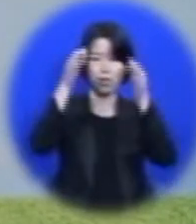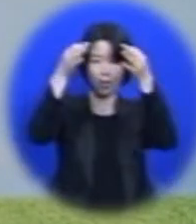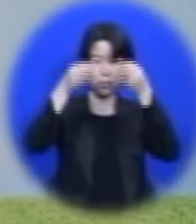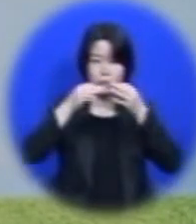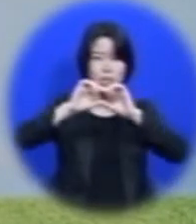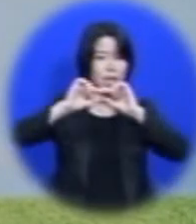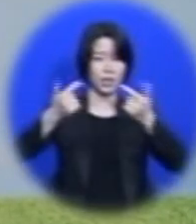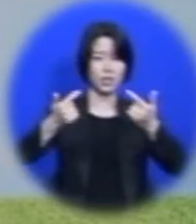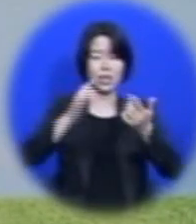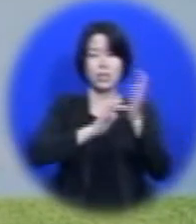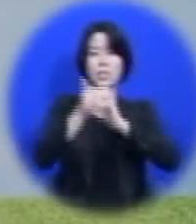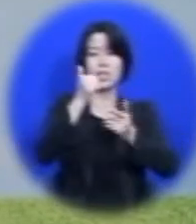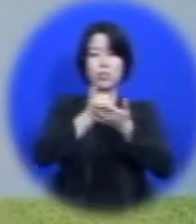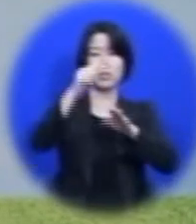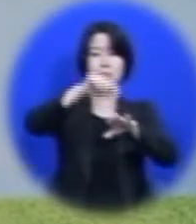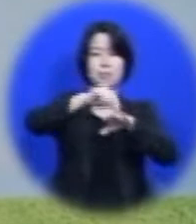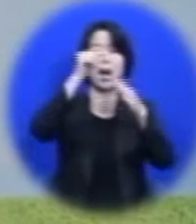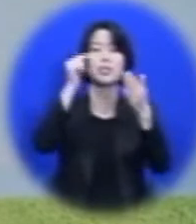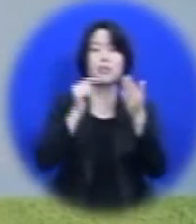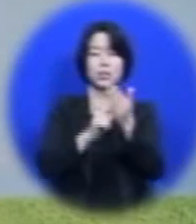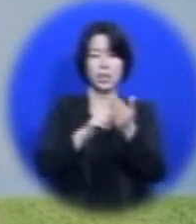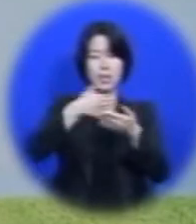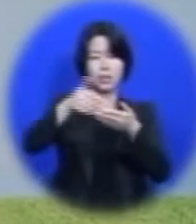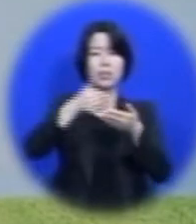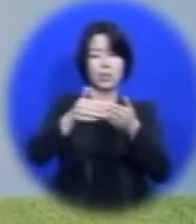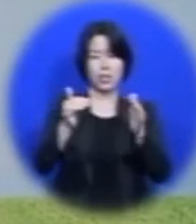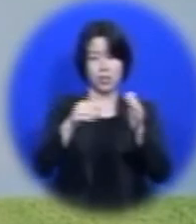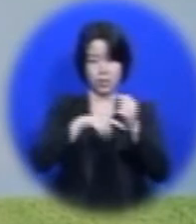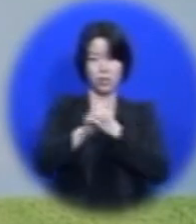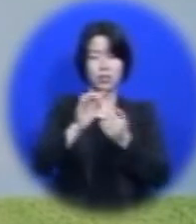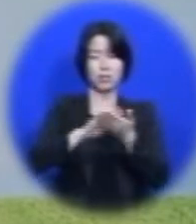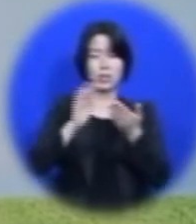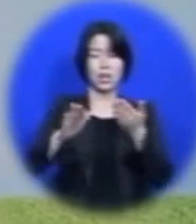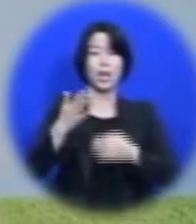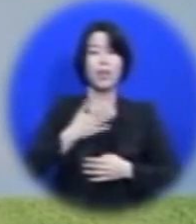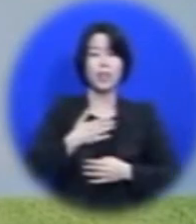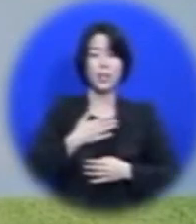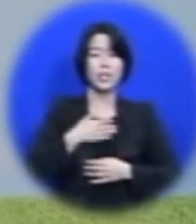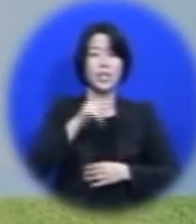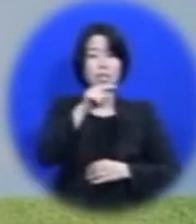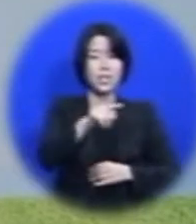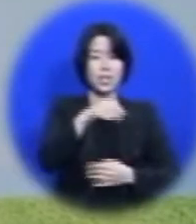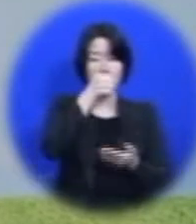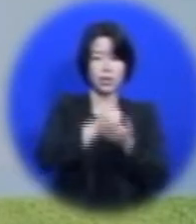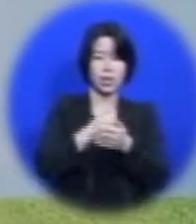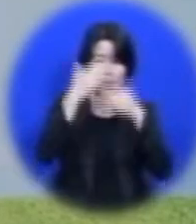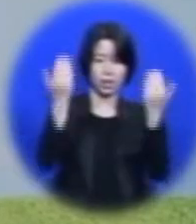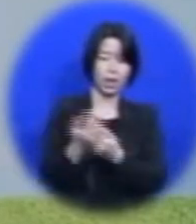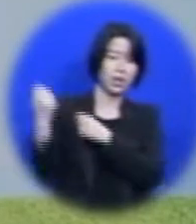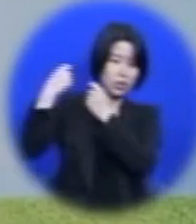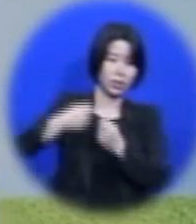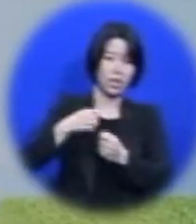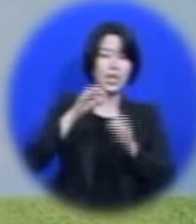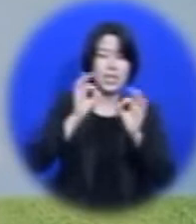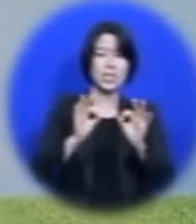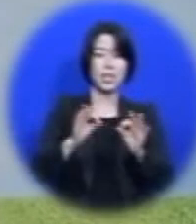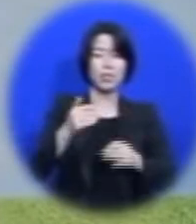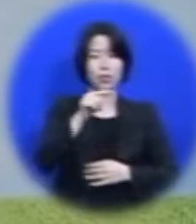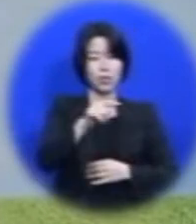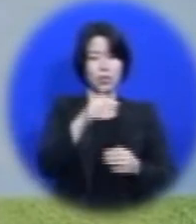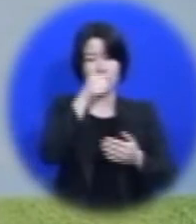않으시겠다는 예수님의 마음을 그렸다는 겁니다. 나는 내 죄를 다 짊어졌으니 이제는 너를 죄인으로 보지